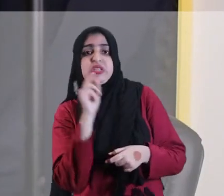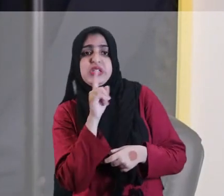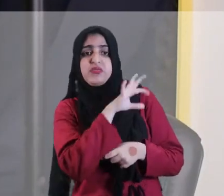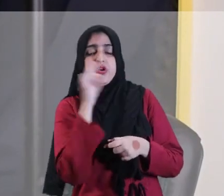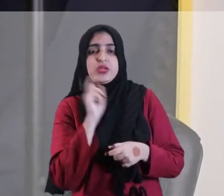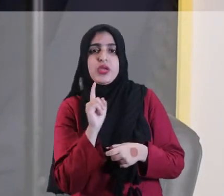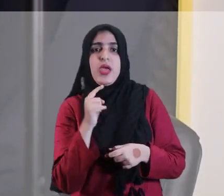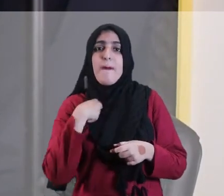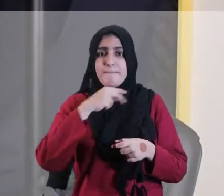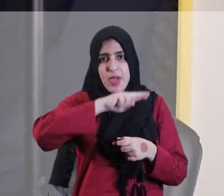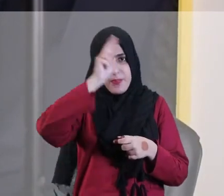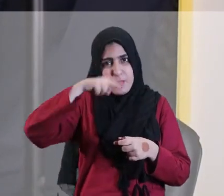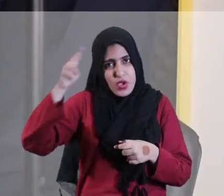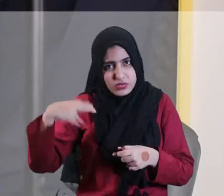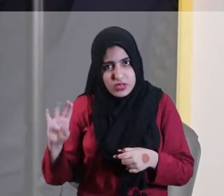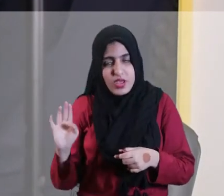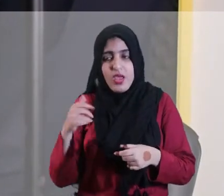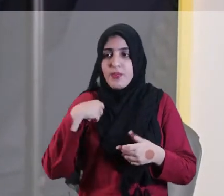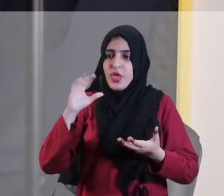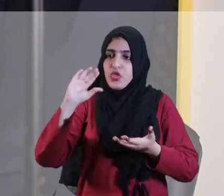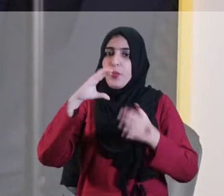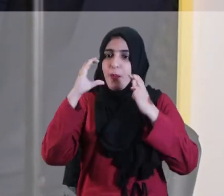मीन ऑफ